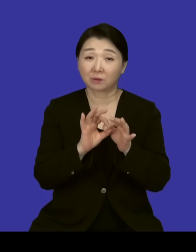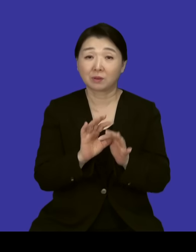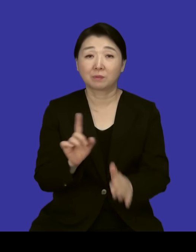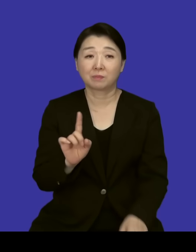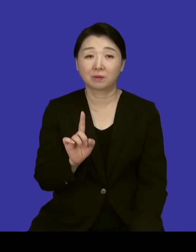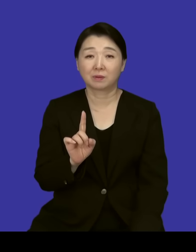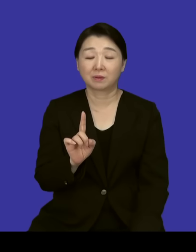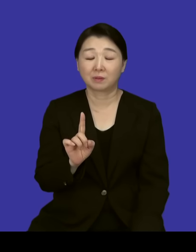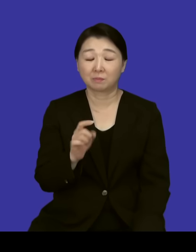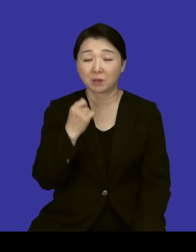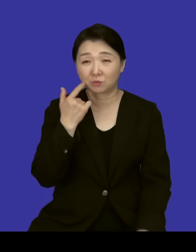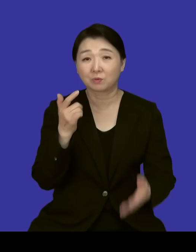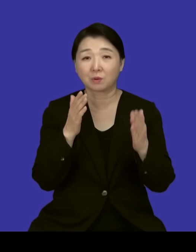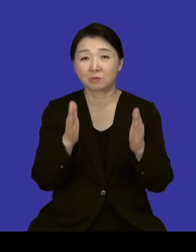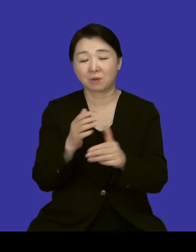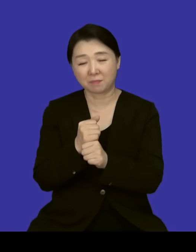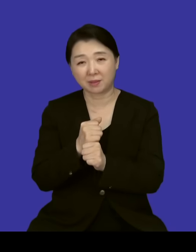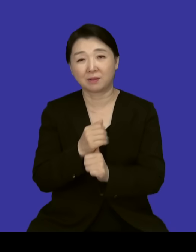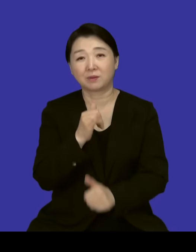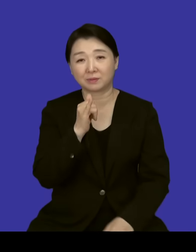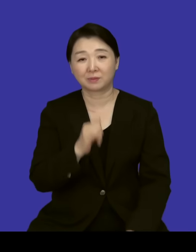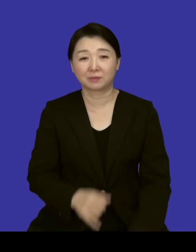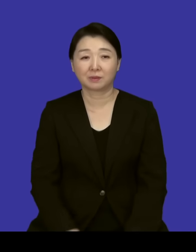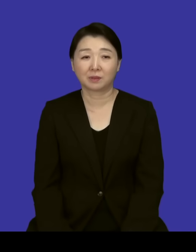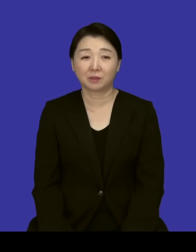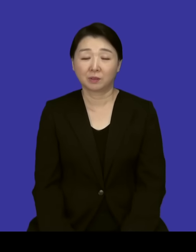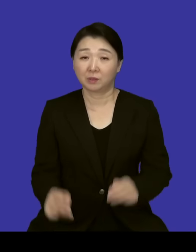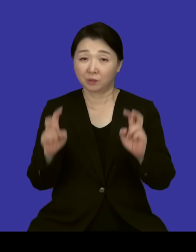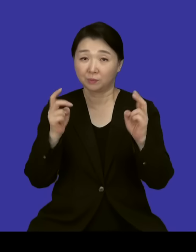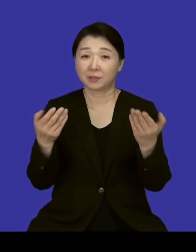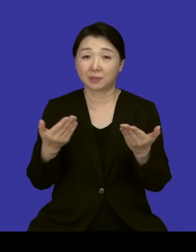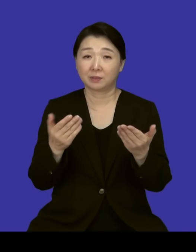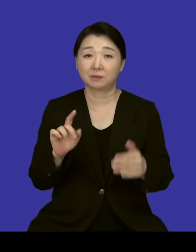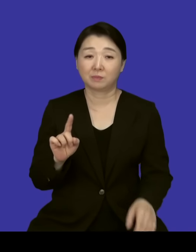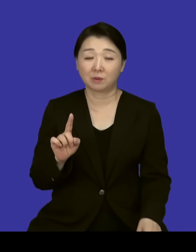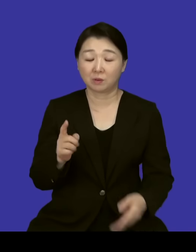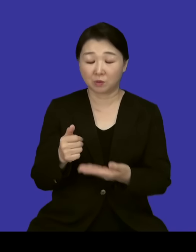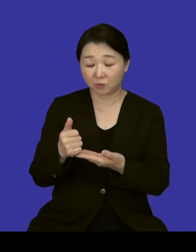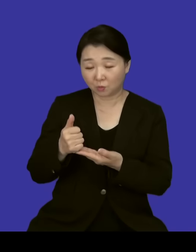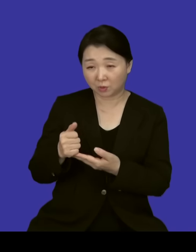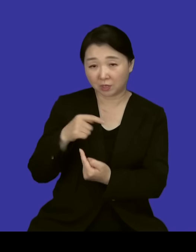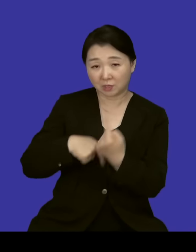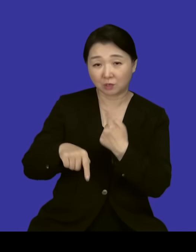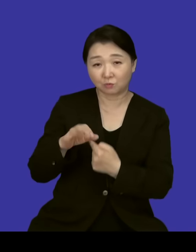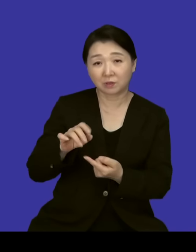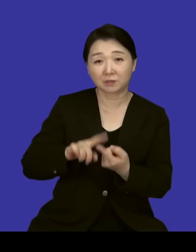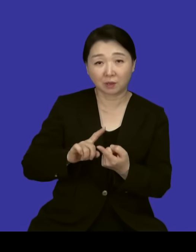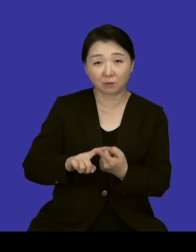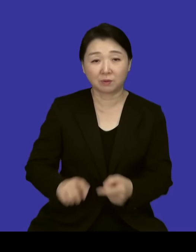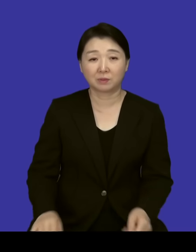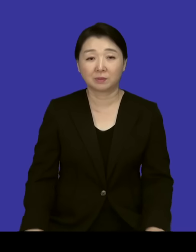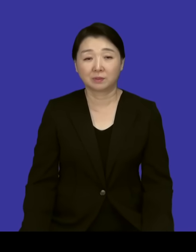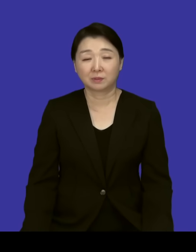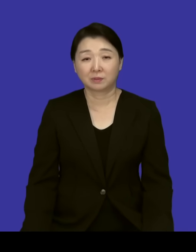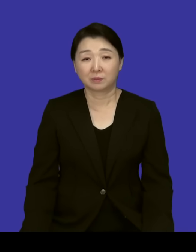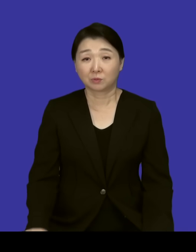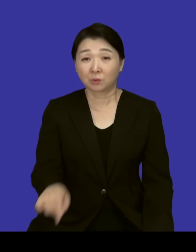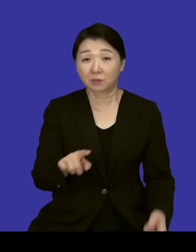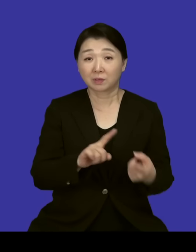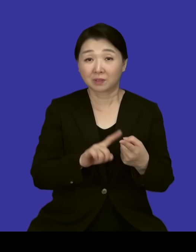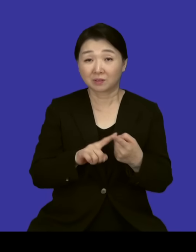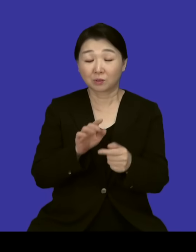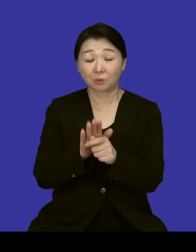가지고 거의 한 6개월 동안 매달렸던 것 같아요. 근데 회사 일은 그 고객 자금 운영은 운영대로 하고 또 그 부분을